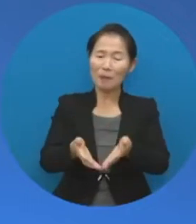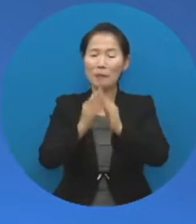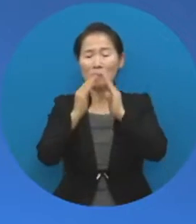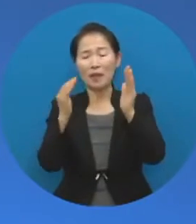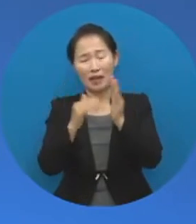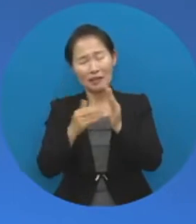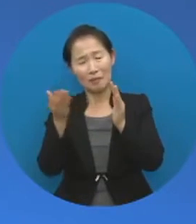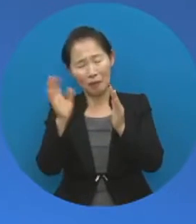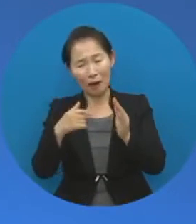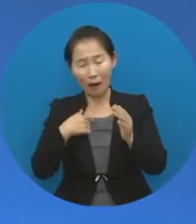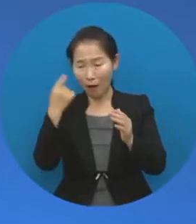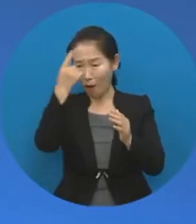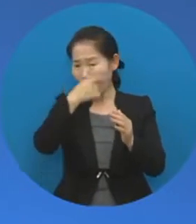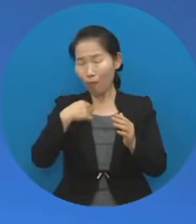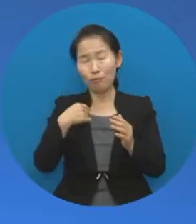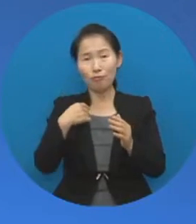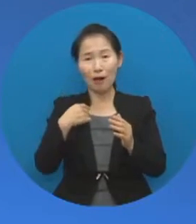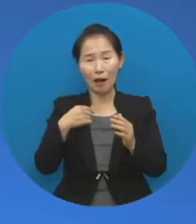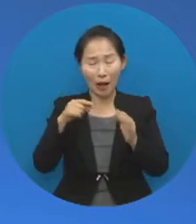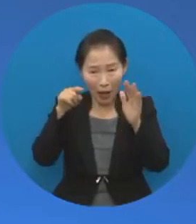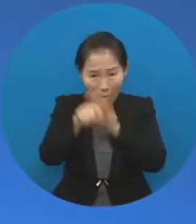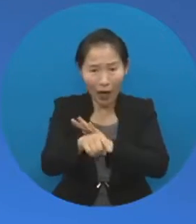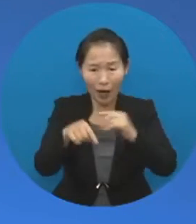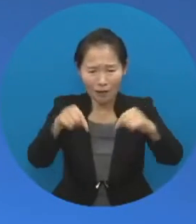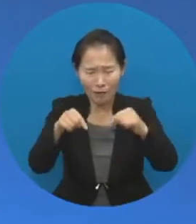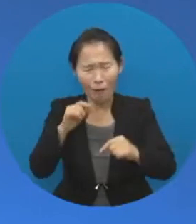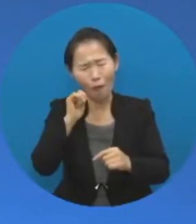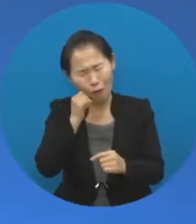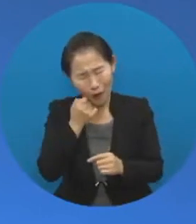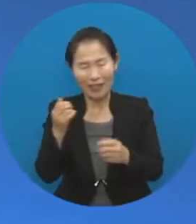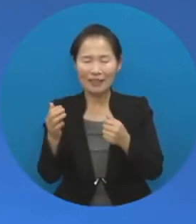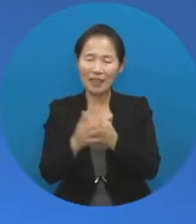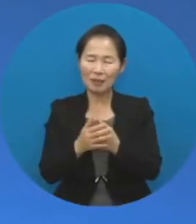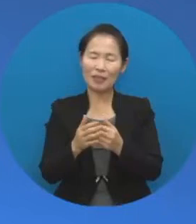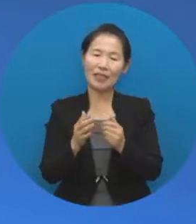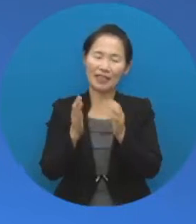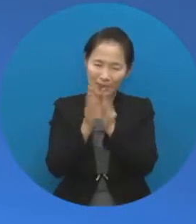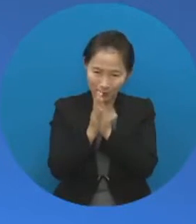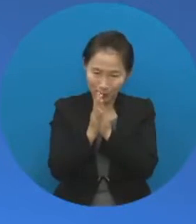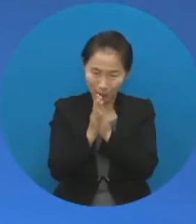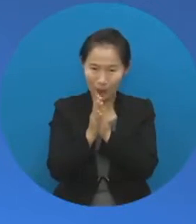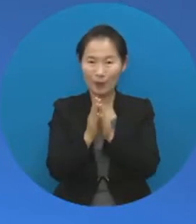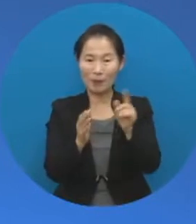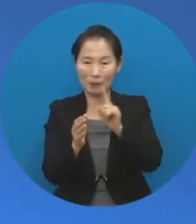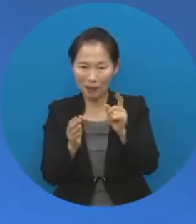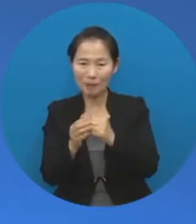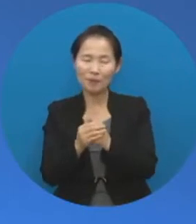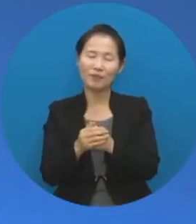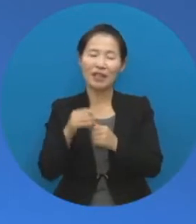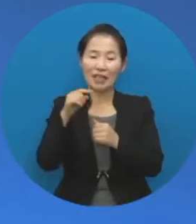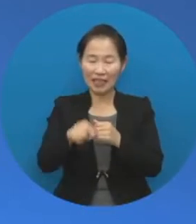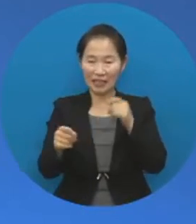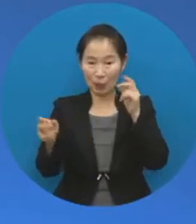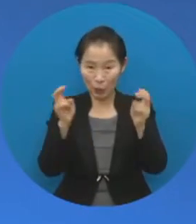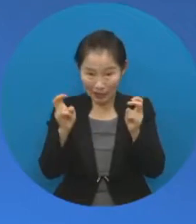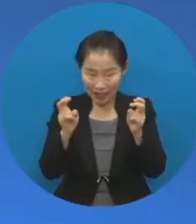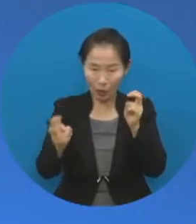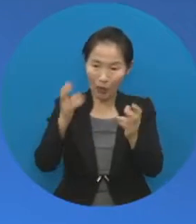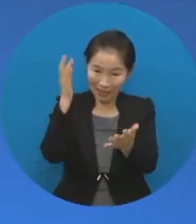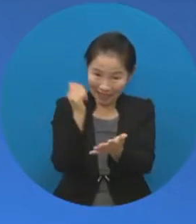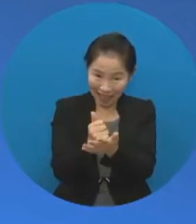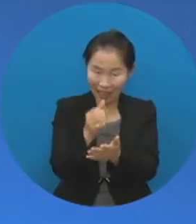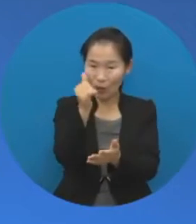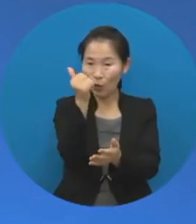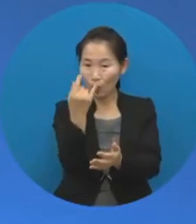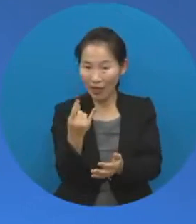너무 최악의 상황이거든요. 그래서 제가 이제 하나님께 드린 기도가 하나님 이 회사의 회장님은 하나님이십니다. 그리고